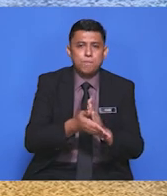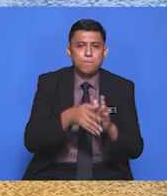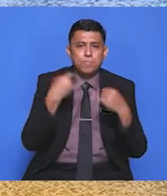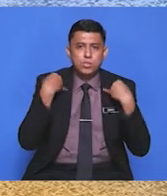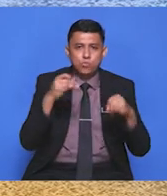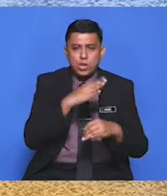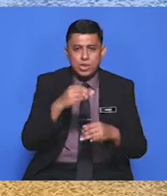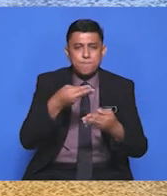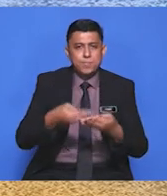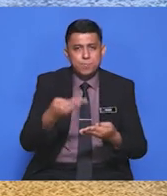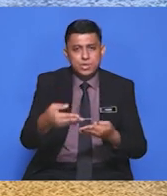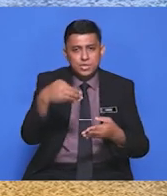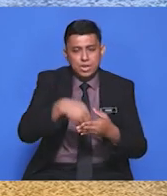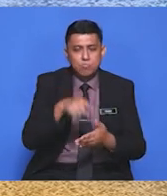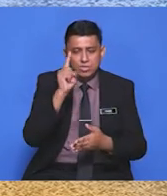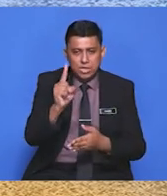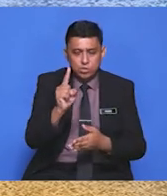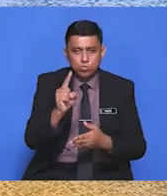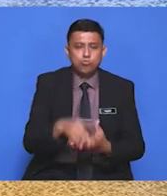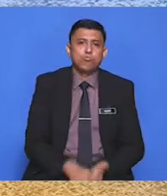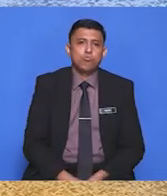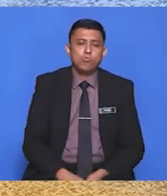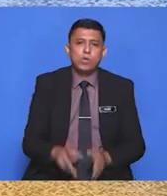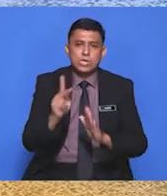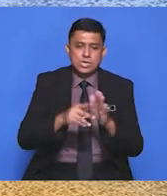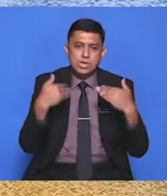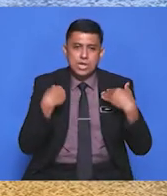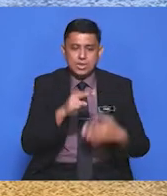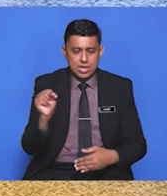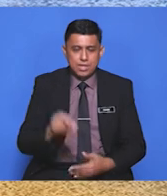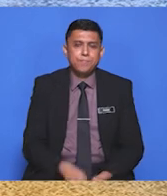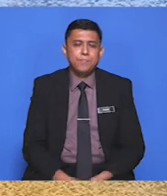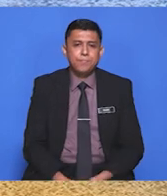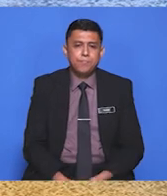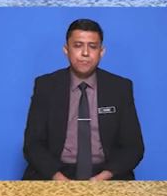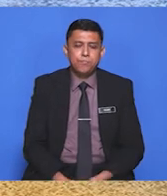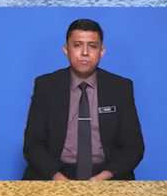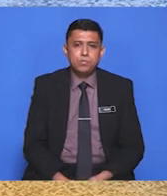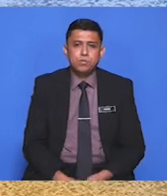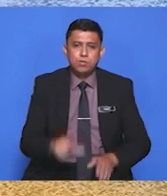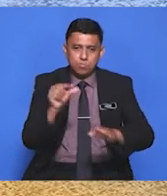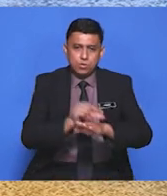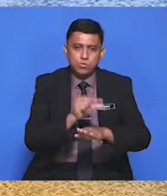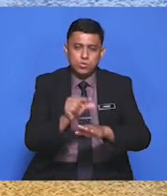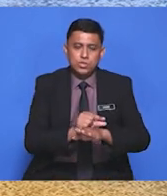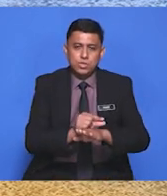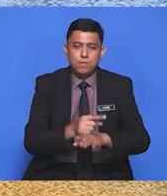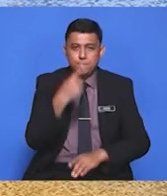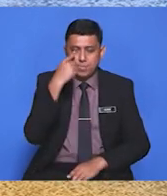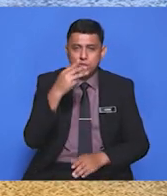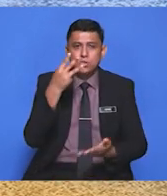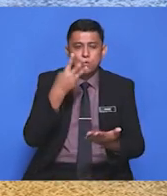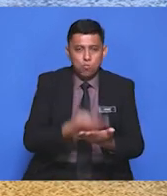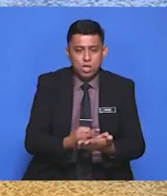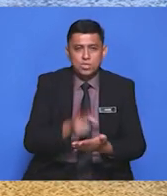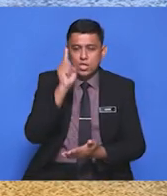transaksi. Harga ini lazimnya ditentukan menggunakan mata wang sesebuah